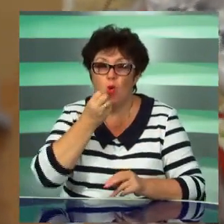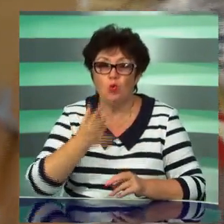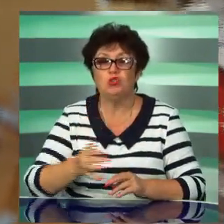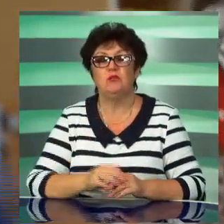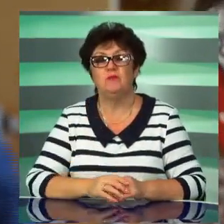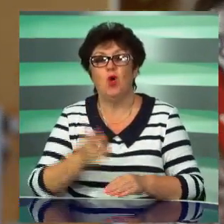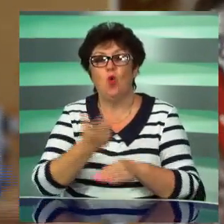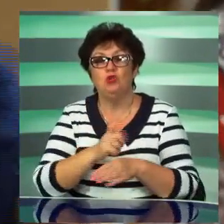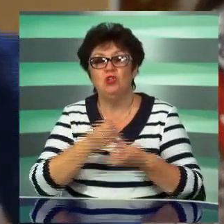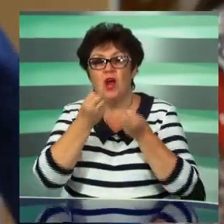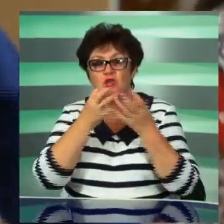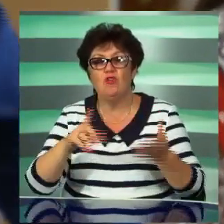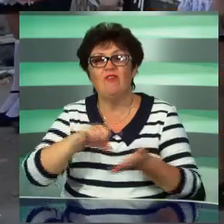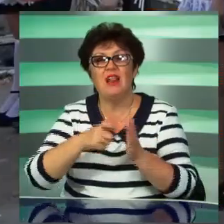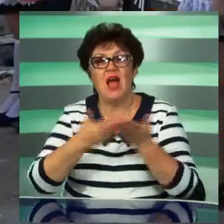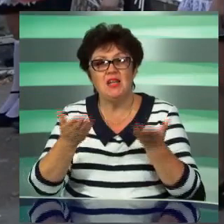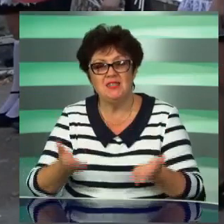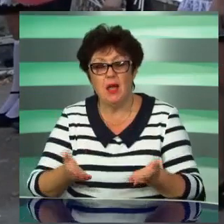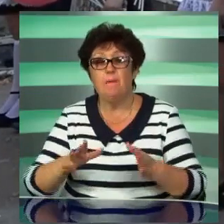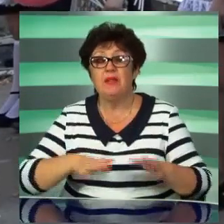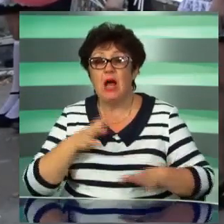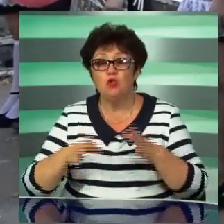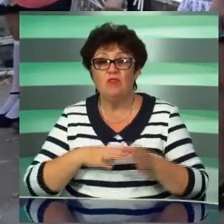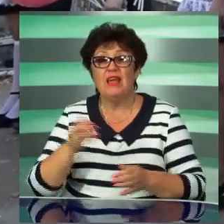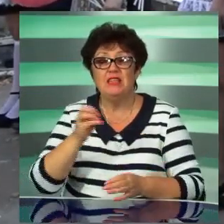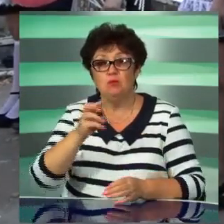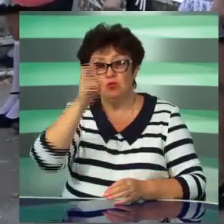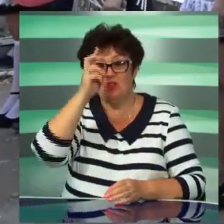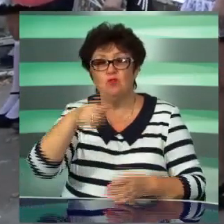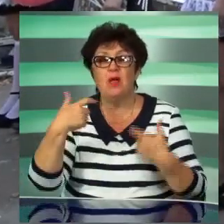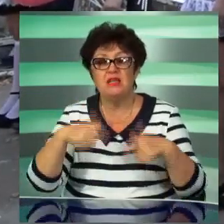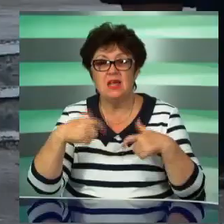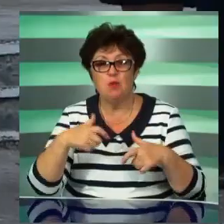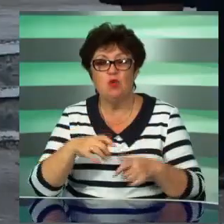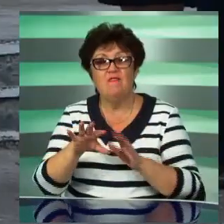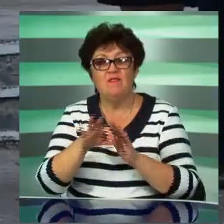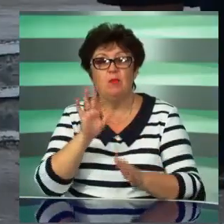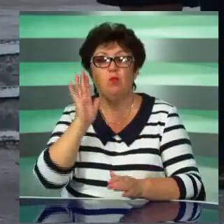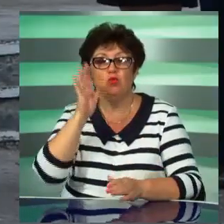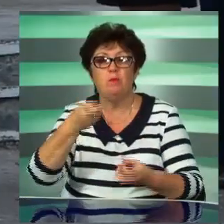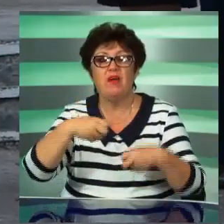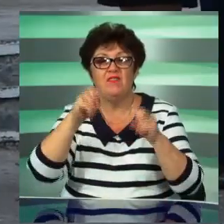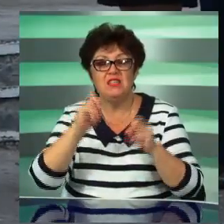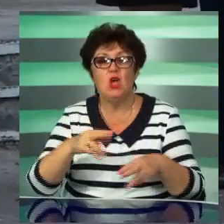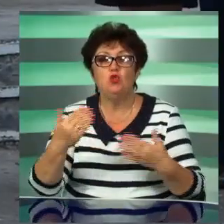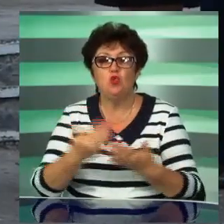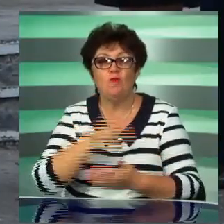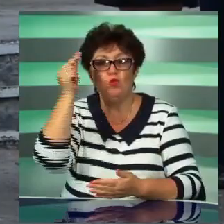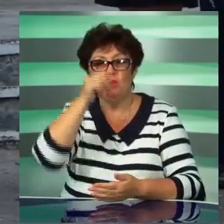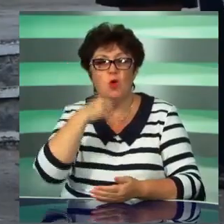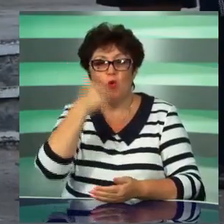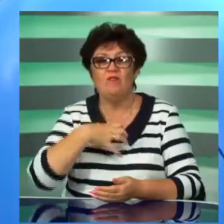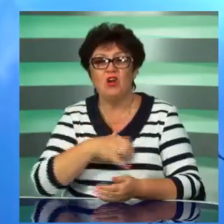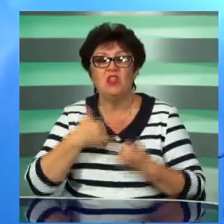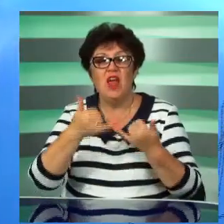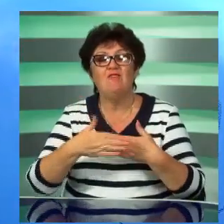хороший, очень хорошо в классе. Подготовка к единому государственному экзамену, выбор будущей профессии, новый учебный год важен